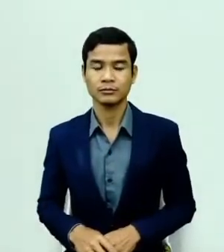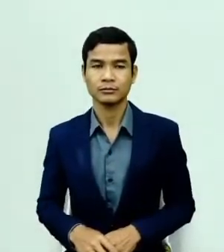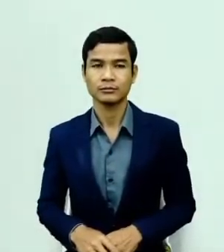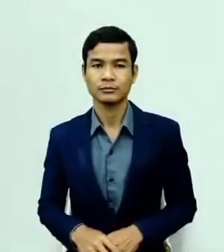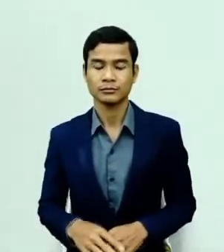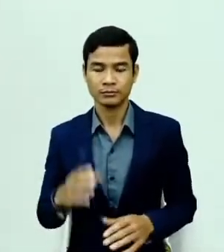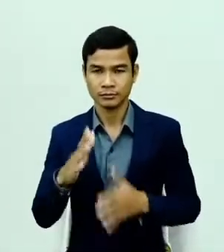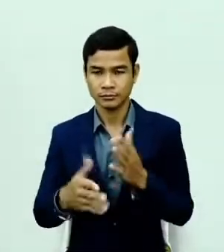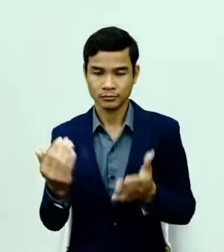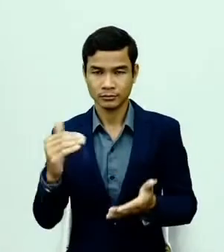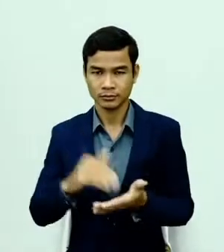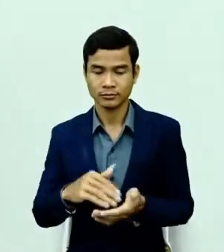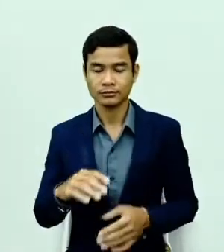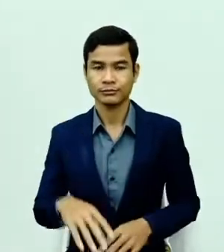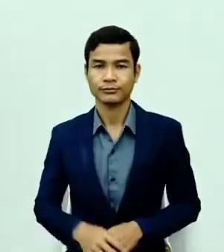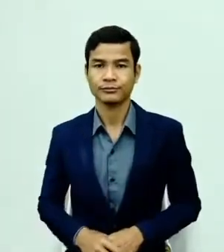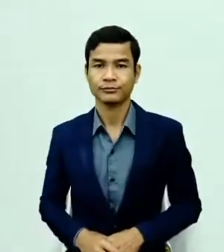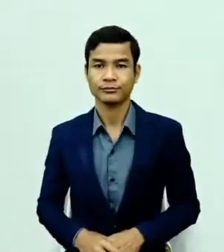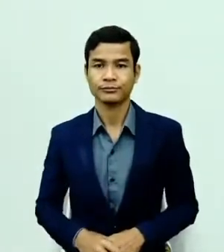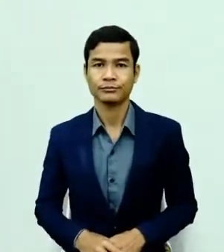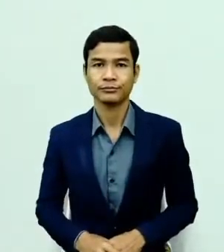អានម្ដងទៀត